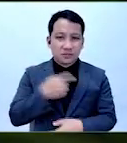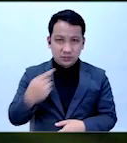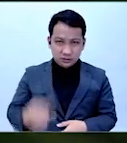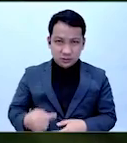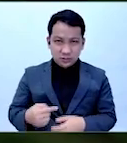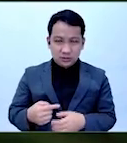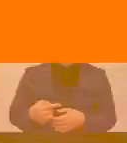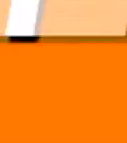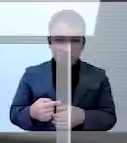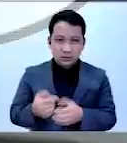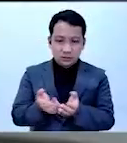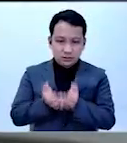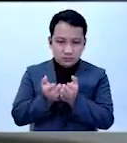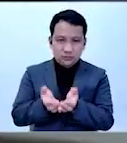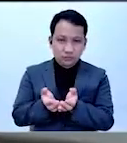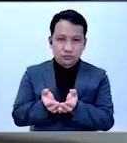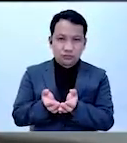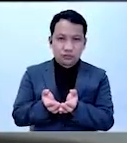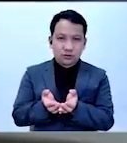roon.